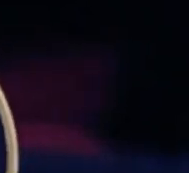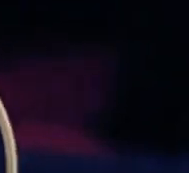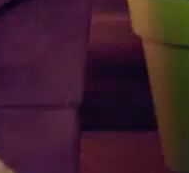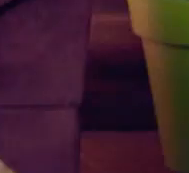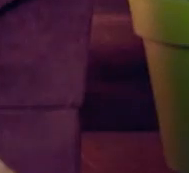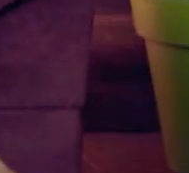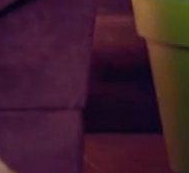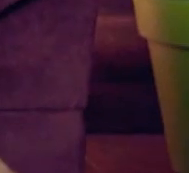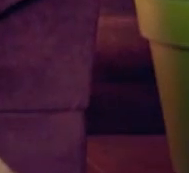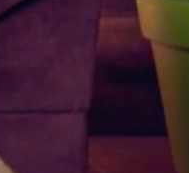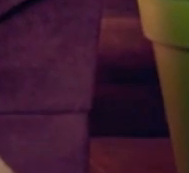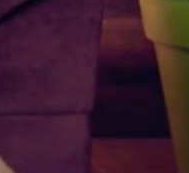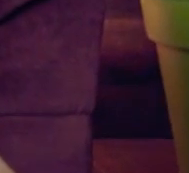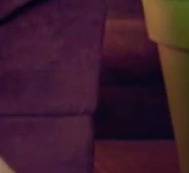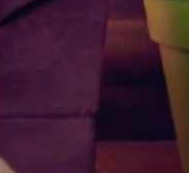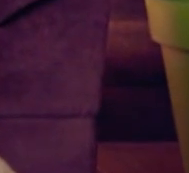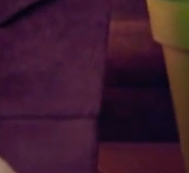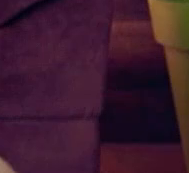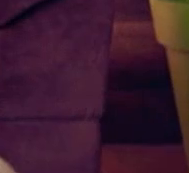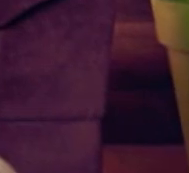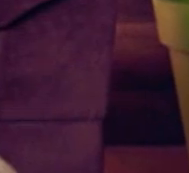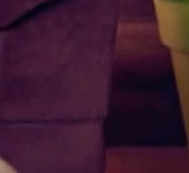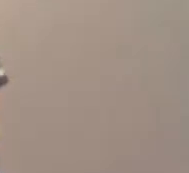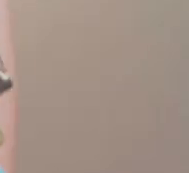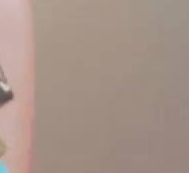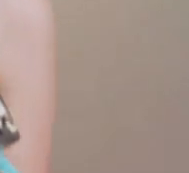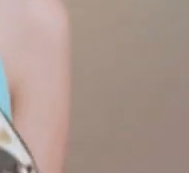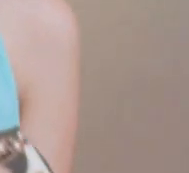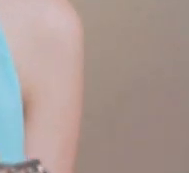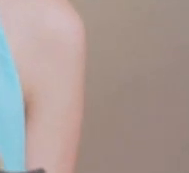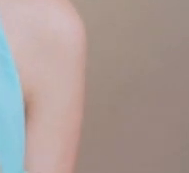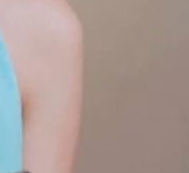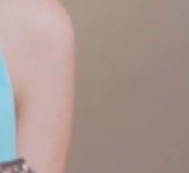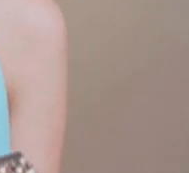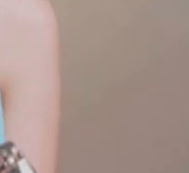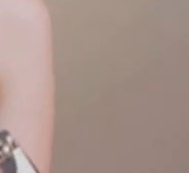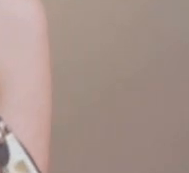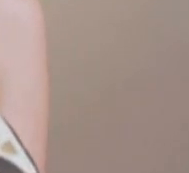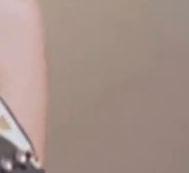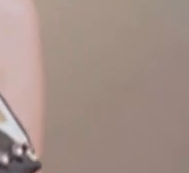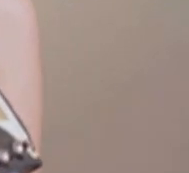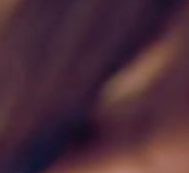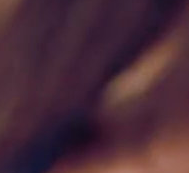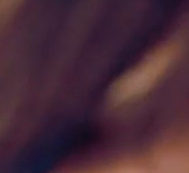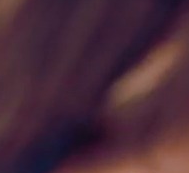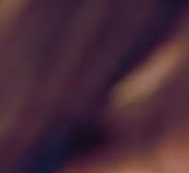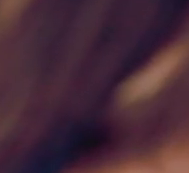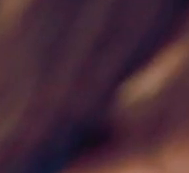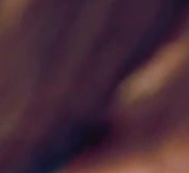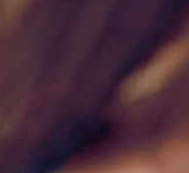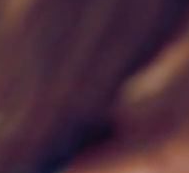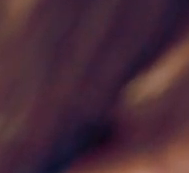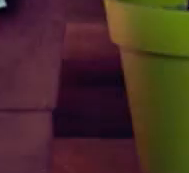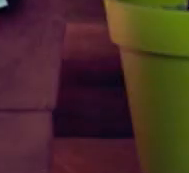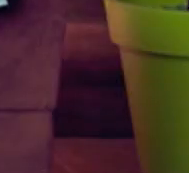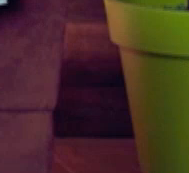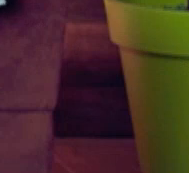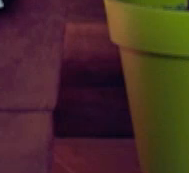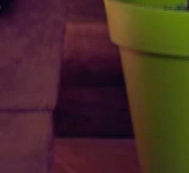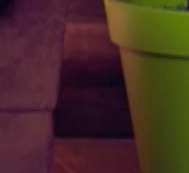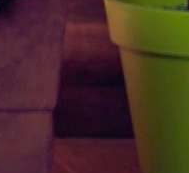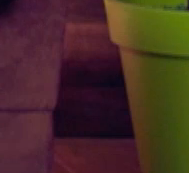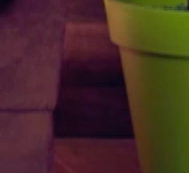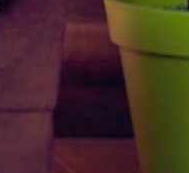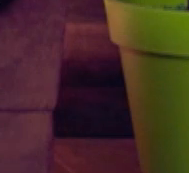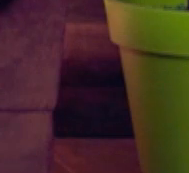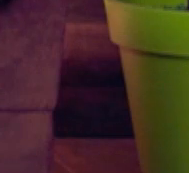Not until we were both ready and became more mature as we view our relationship. We both know that God has a purpose for